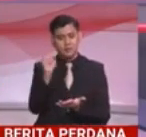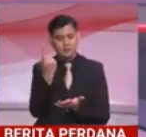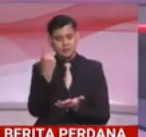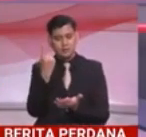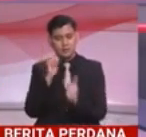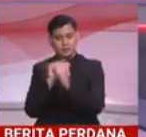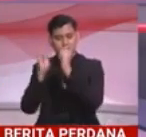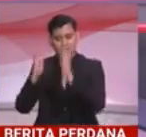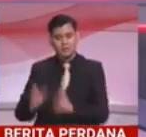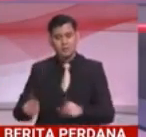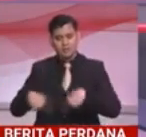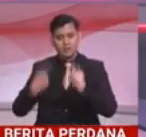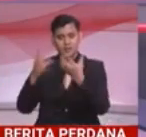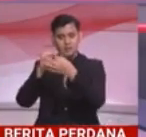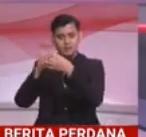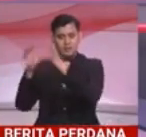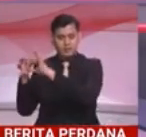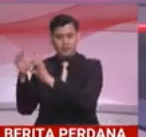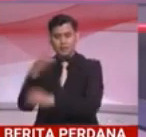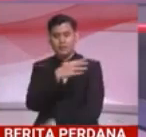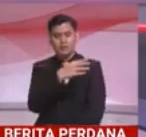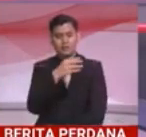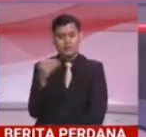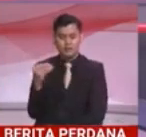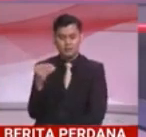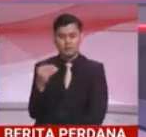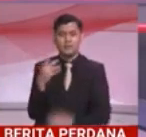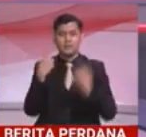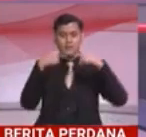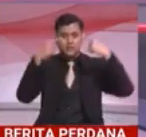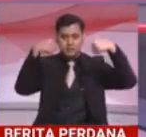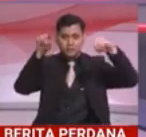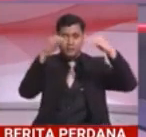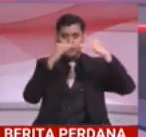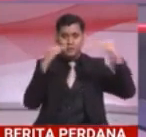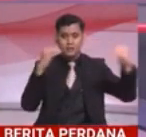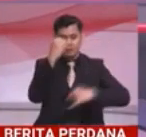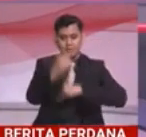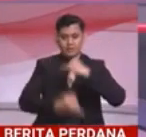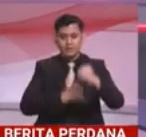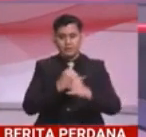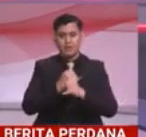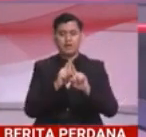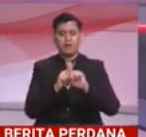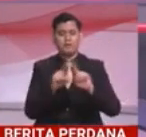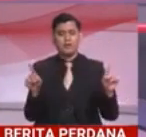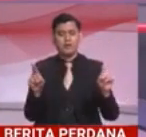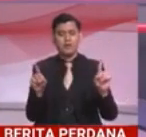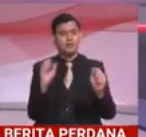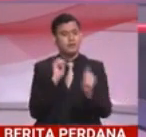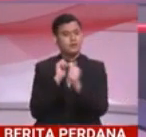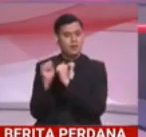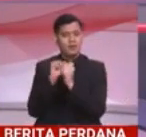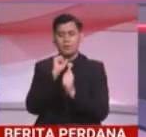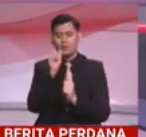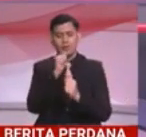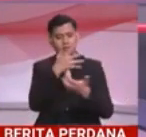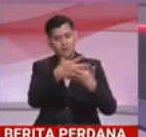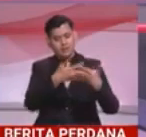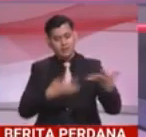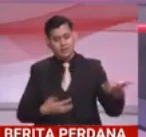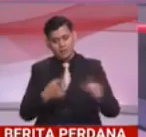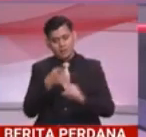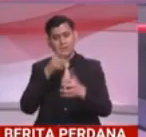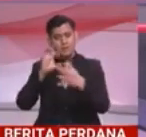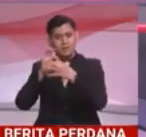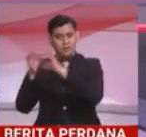tetapi juga buat atlet negara yang telah beraksi dan berjaya di peringkat antarabangsa. Namun sukan itu tidak tersenarai dalam sukan Olimpik.